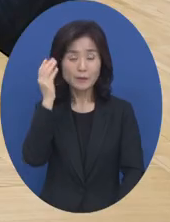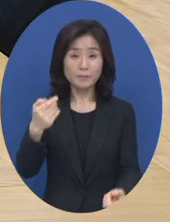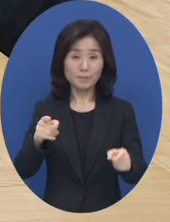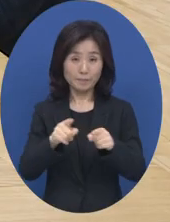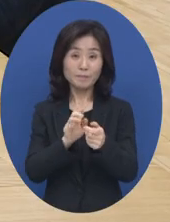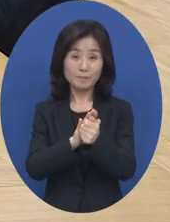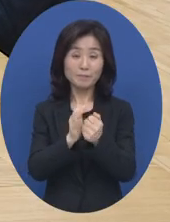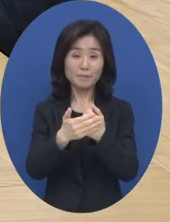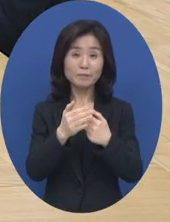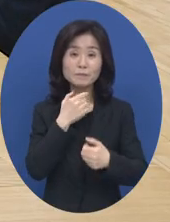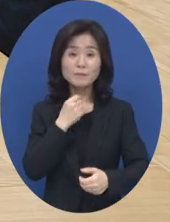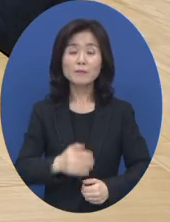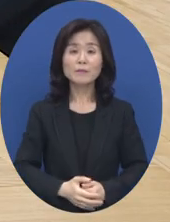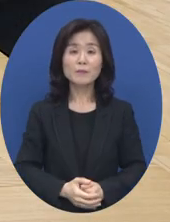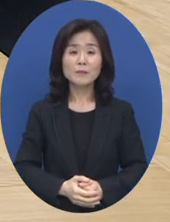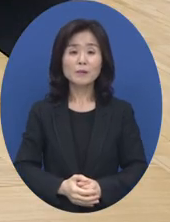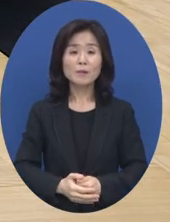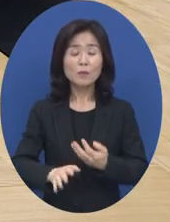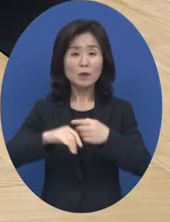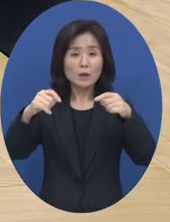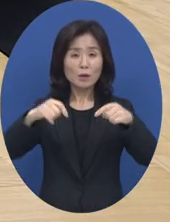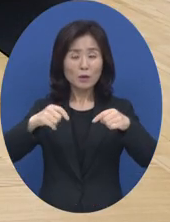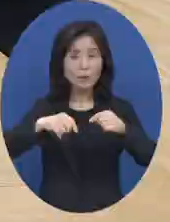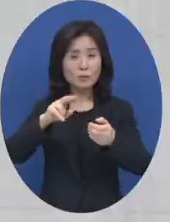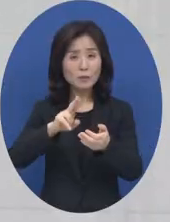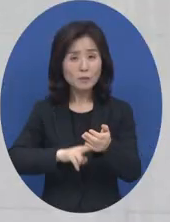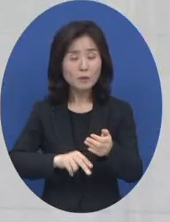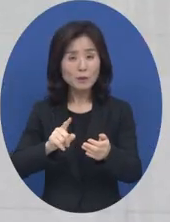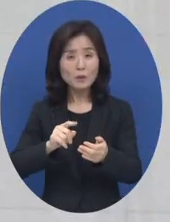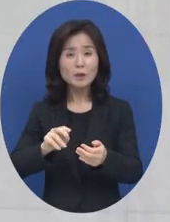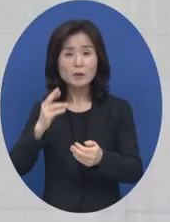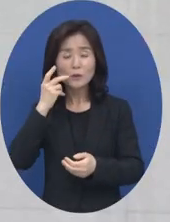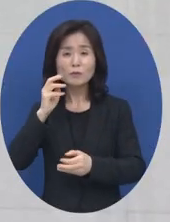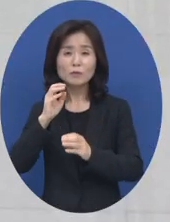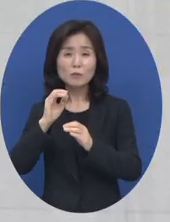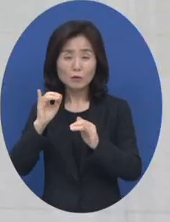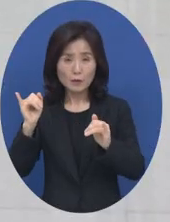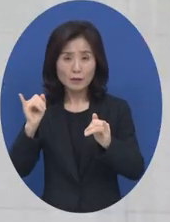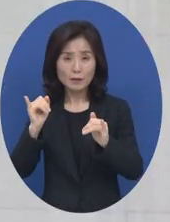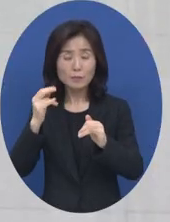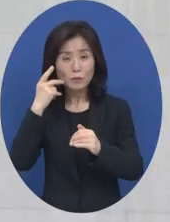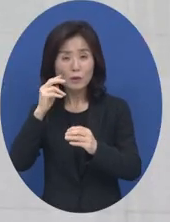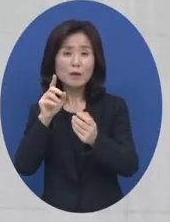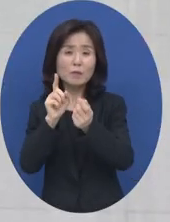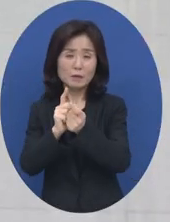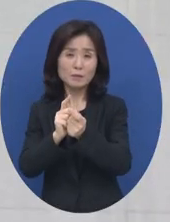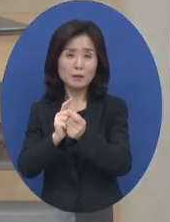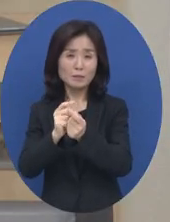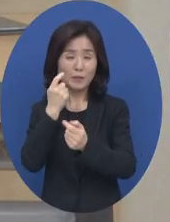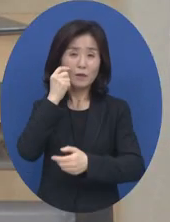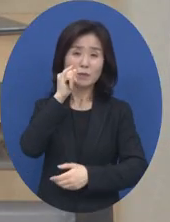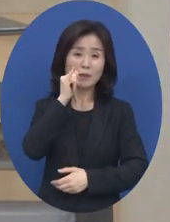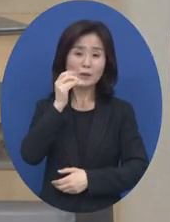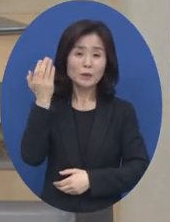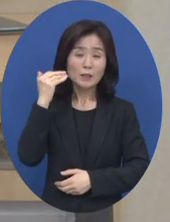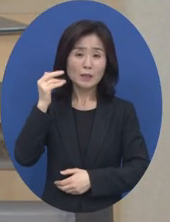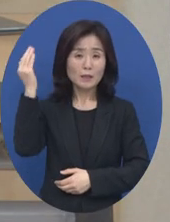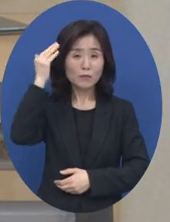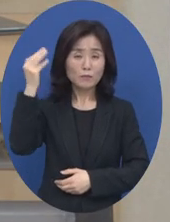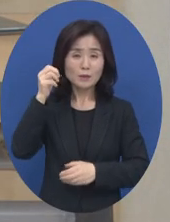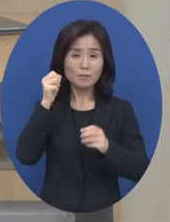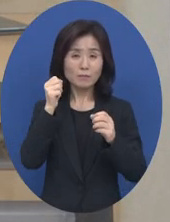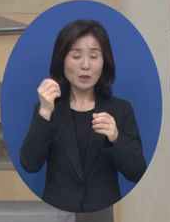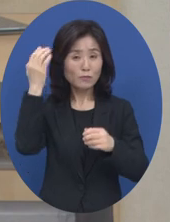하겠습니다. 외교 세일즈 부문에서는 미국과의 스킨십 눈에 띕니다. 최근엔 주한 미국